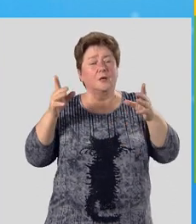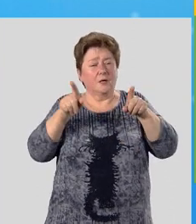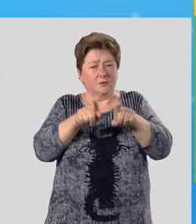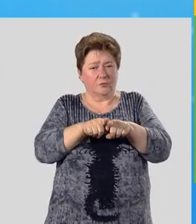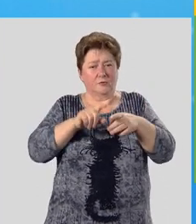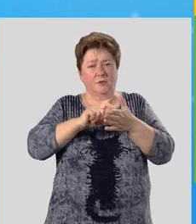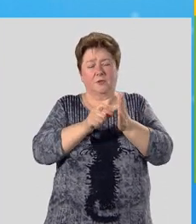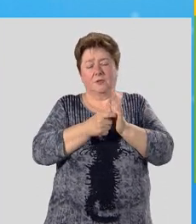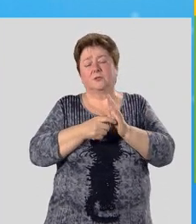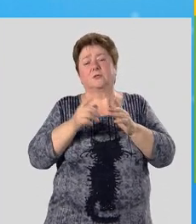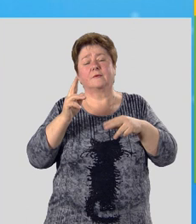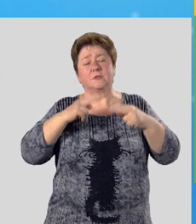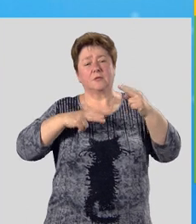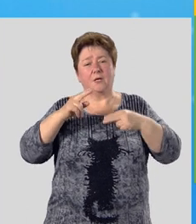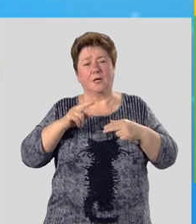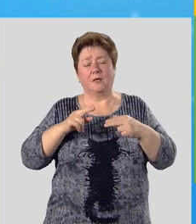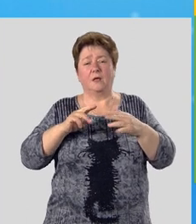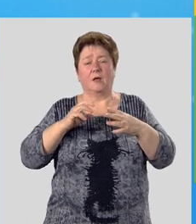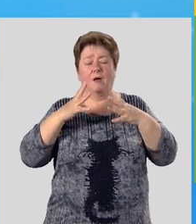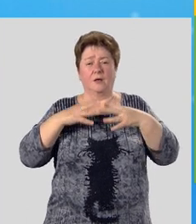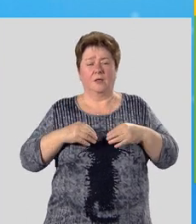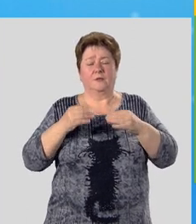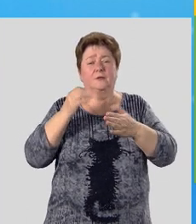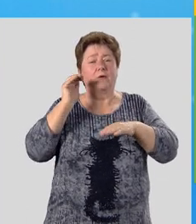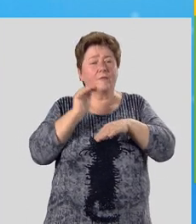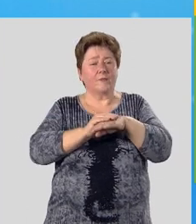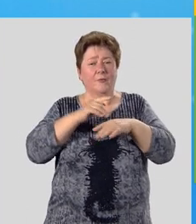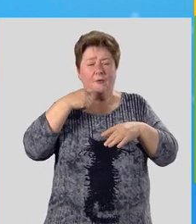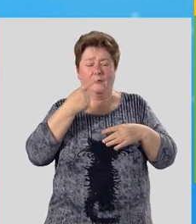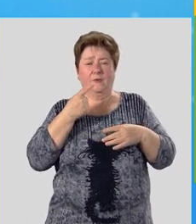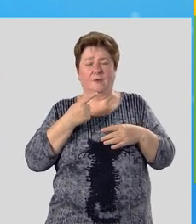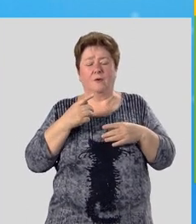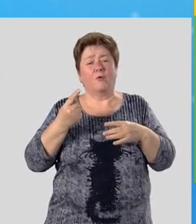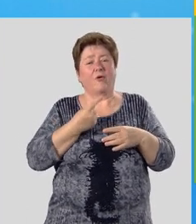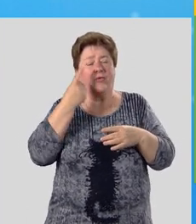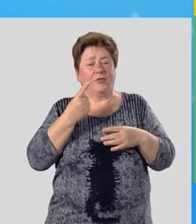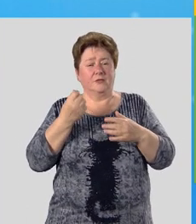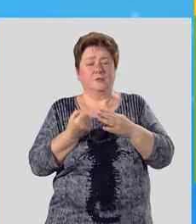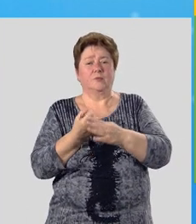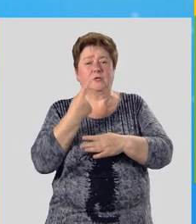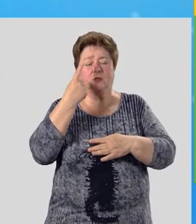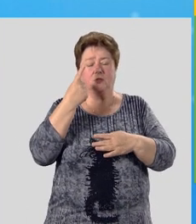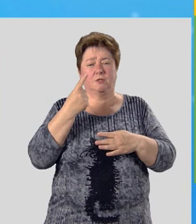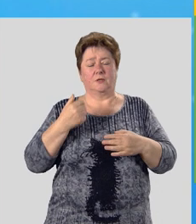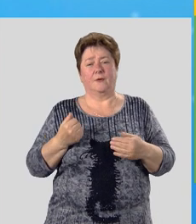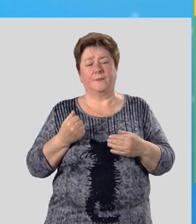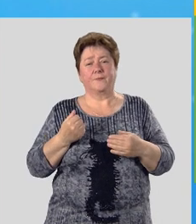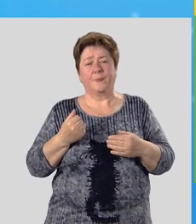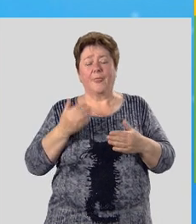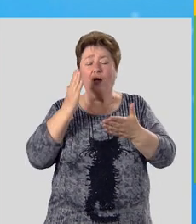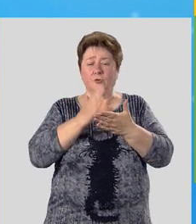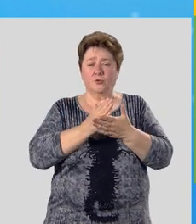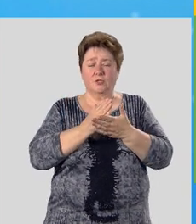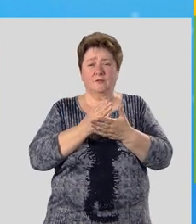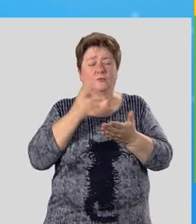Сходство клеточного строения организмов свидетельствует о единстве их происхождения.